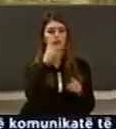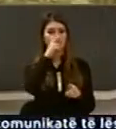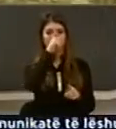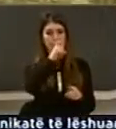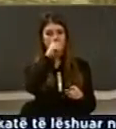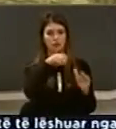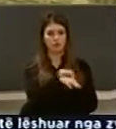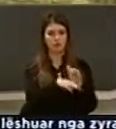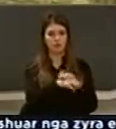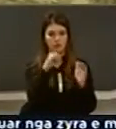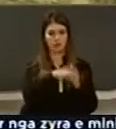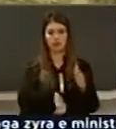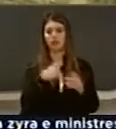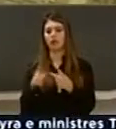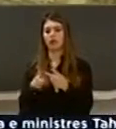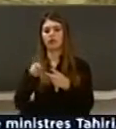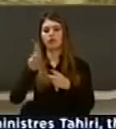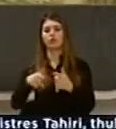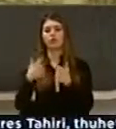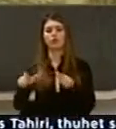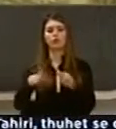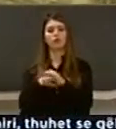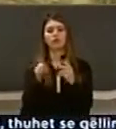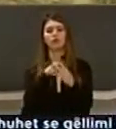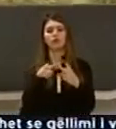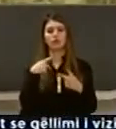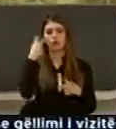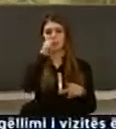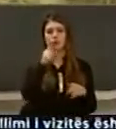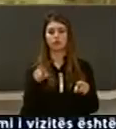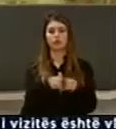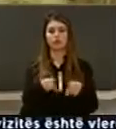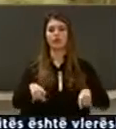po detyrohet të lëshojë Kosovën për çështje ekzistence, ku qëndron në rëndësia dhe